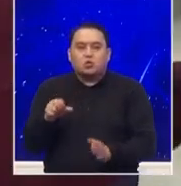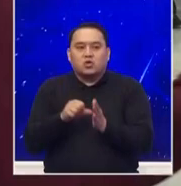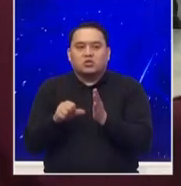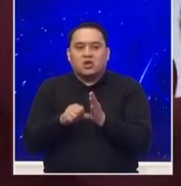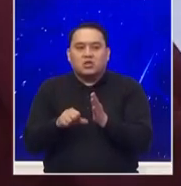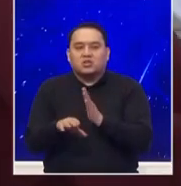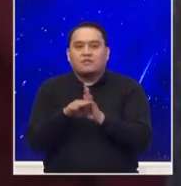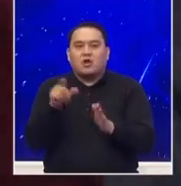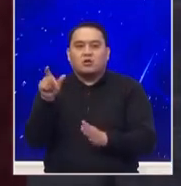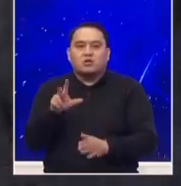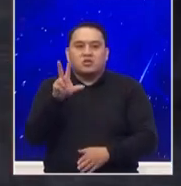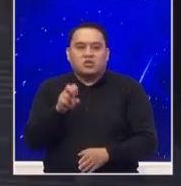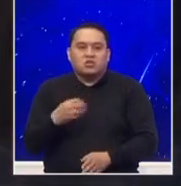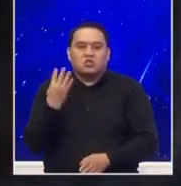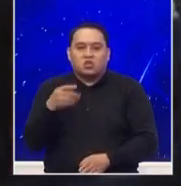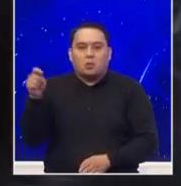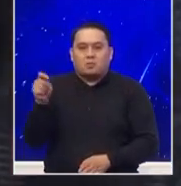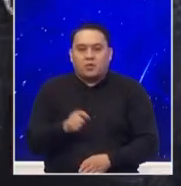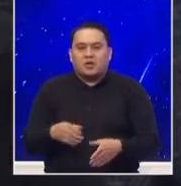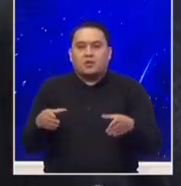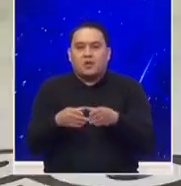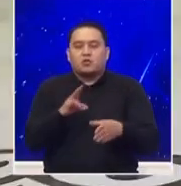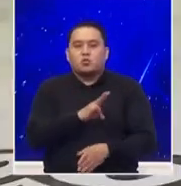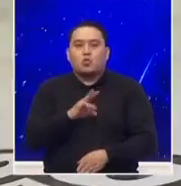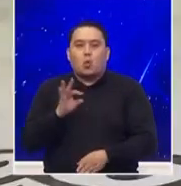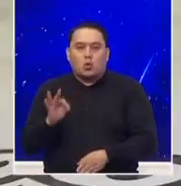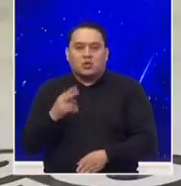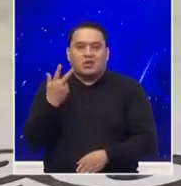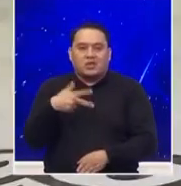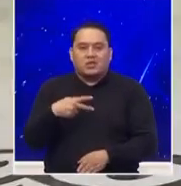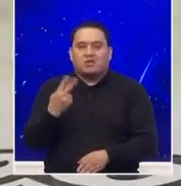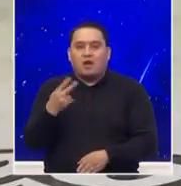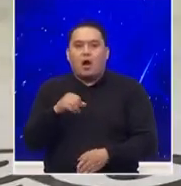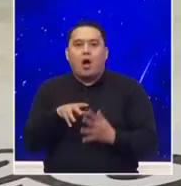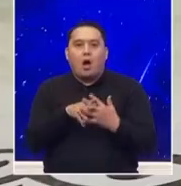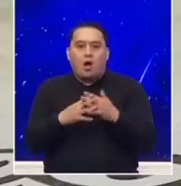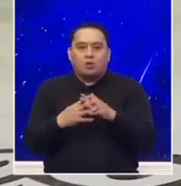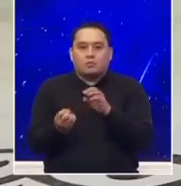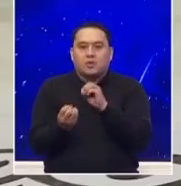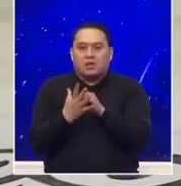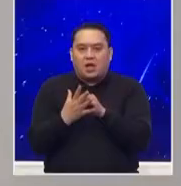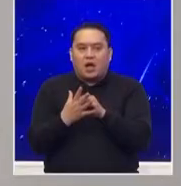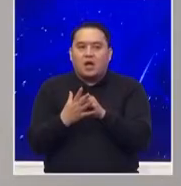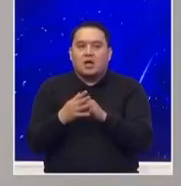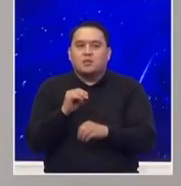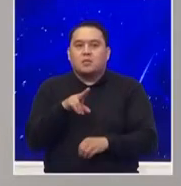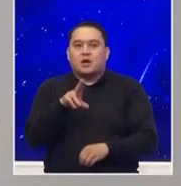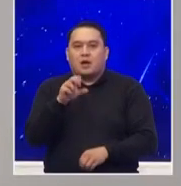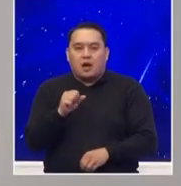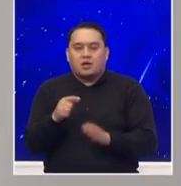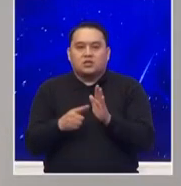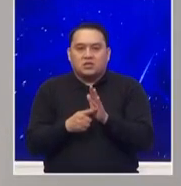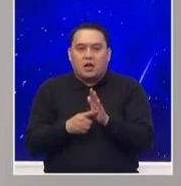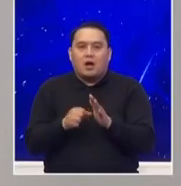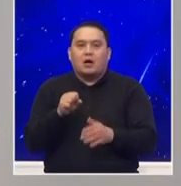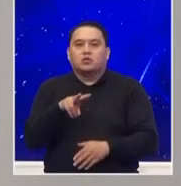360 мандатов 304 пришлись на партию Нур-Отан, 32 на партию Аул, 15 достались НПК, 7